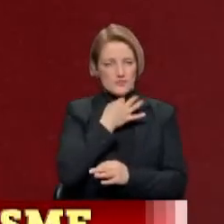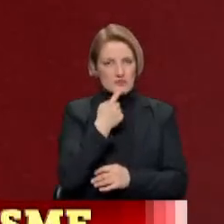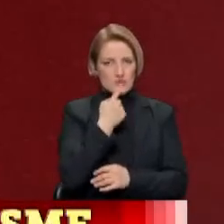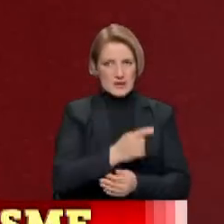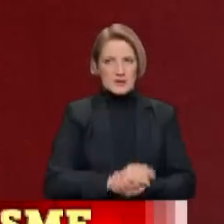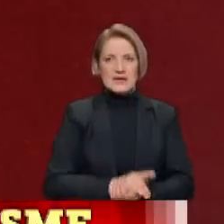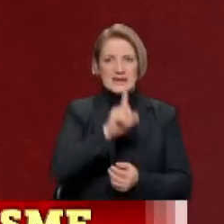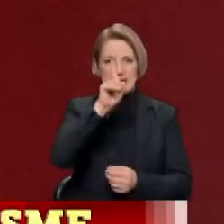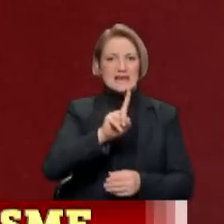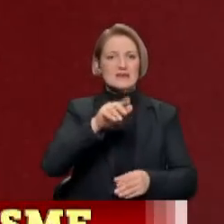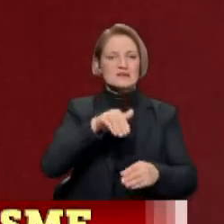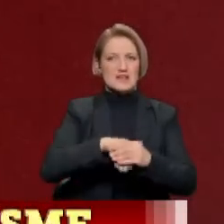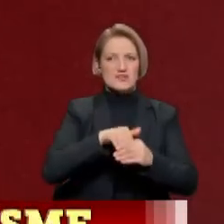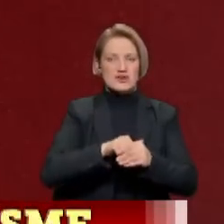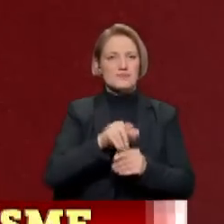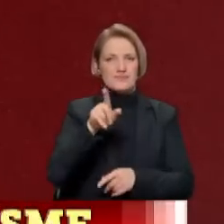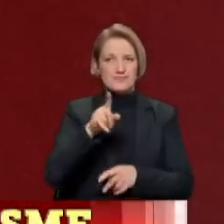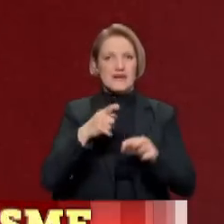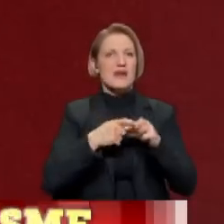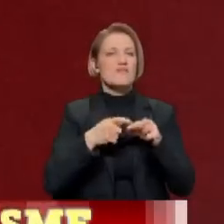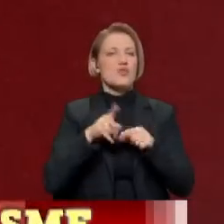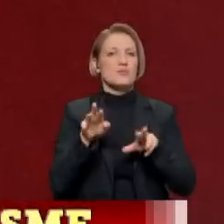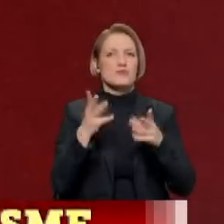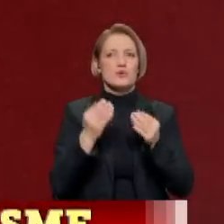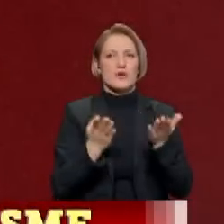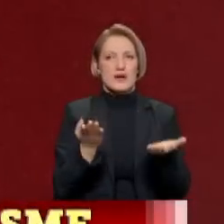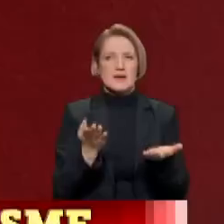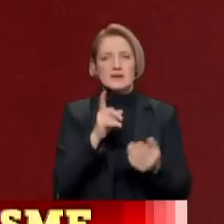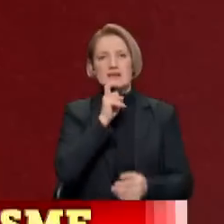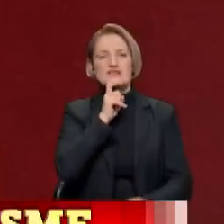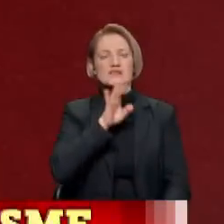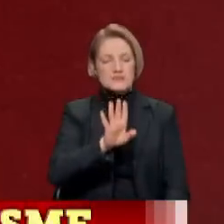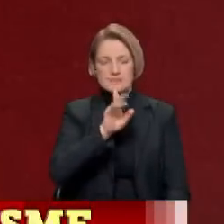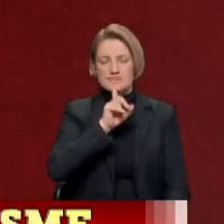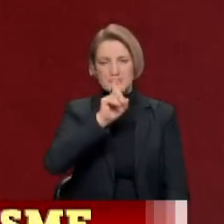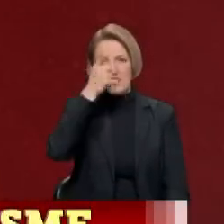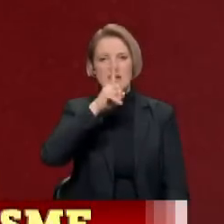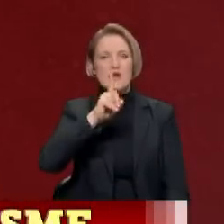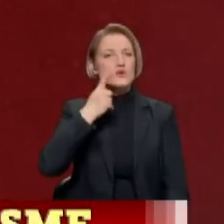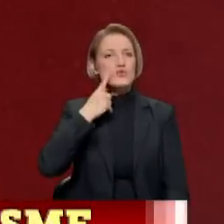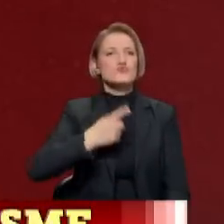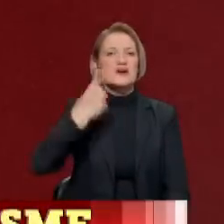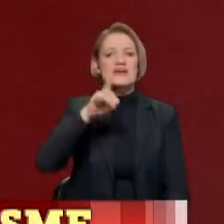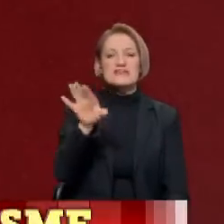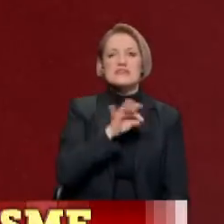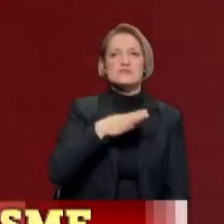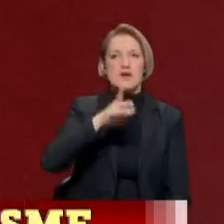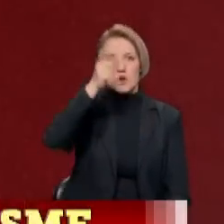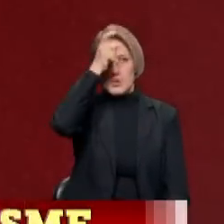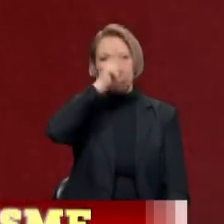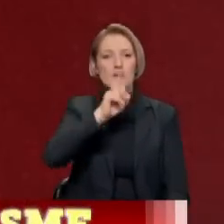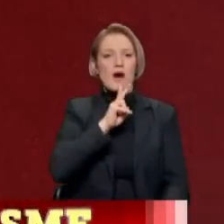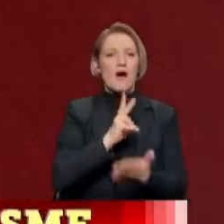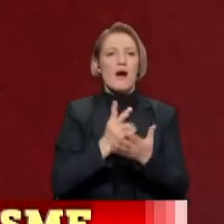söyleyeyim. İlk seçim referandum niteliğinde bir seçim olacak. Yani yalnızca cumhurbaşkanı seçmeyeceğiz, milletvekili seçmeyeceğiz. Türkiye bir karar